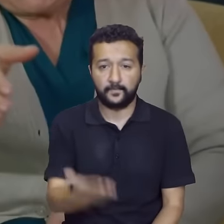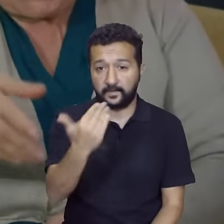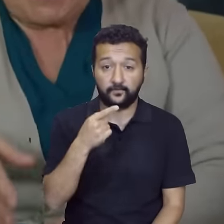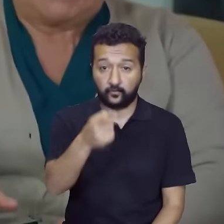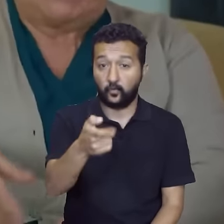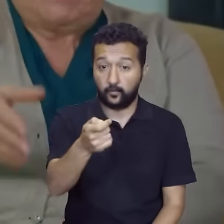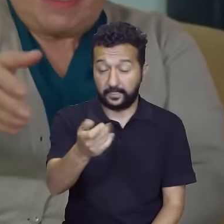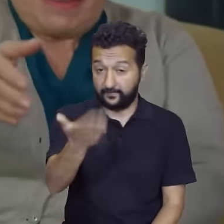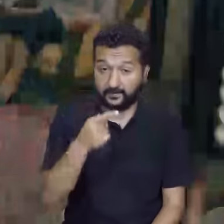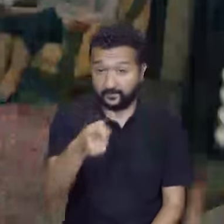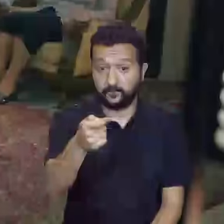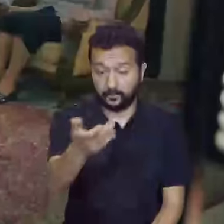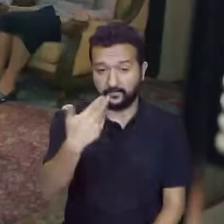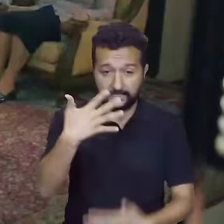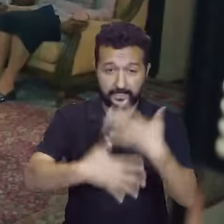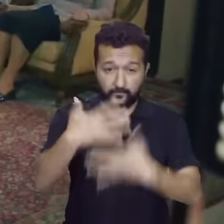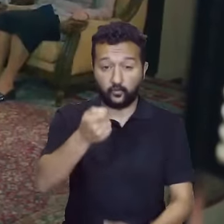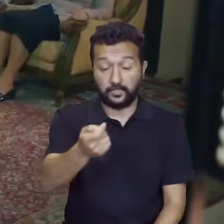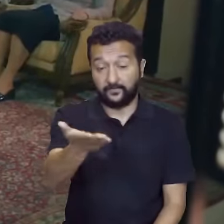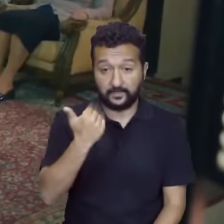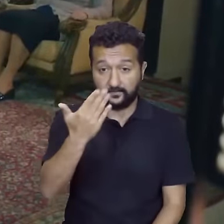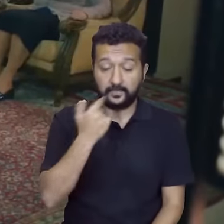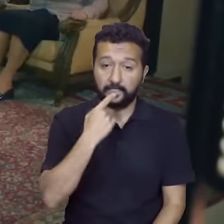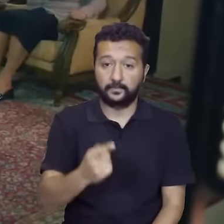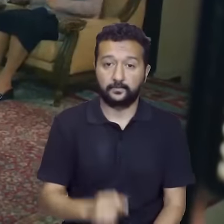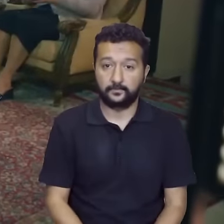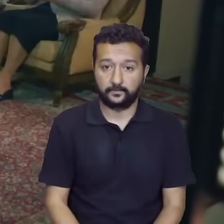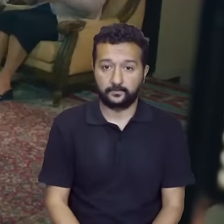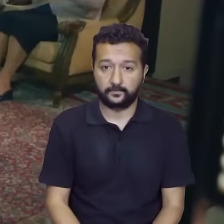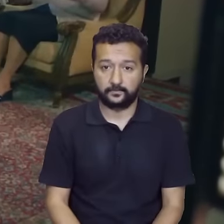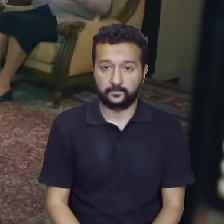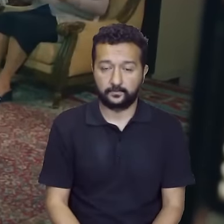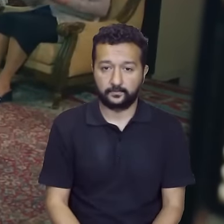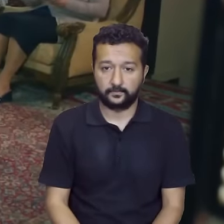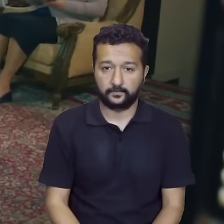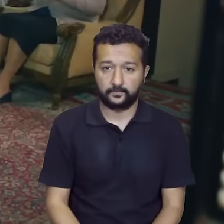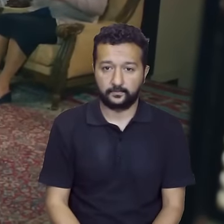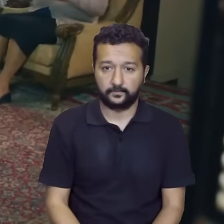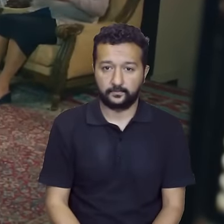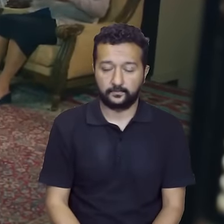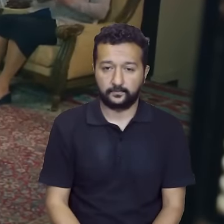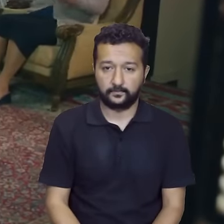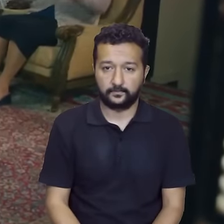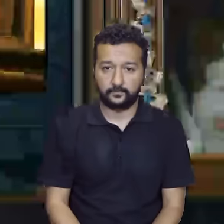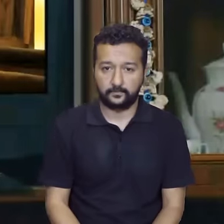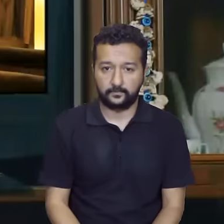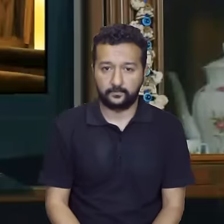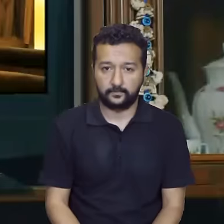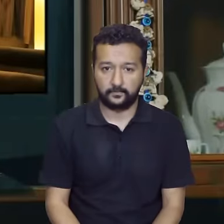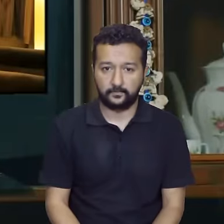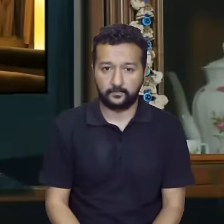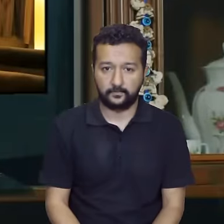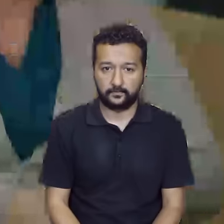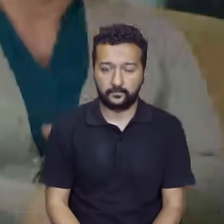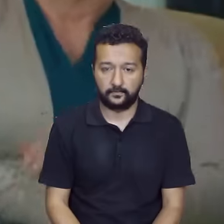Sen versene şu kumandayı. Ver, ver, ver, ver, ver, ver. Ayşen uzattı. Adile az önce izledikleri kanalı yeniden açtı.